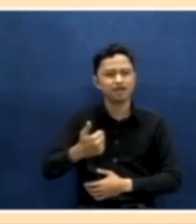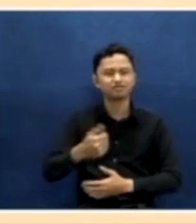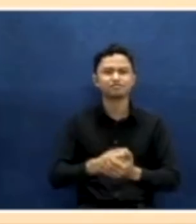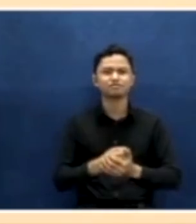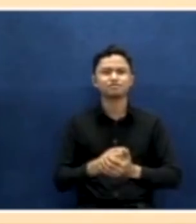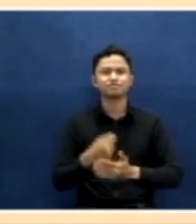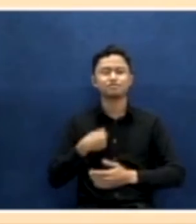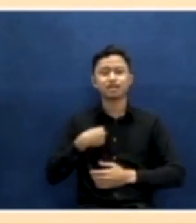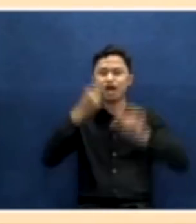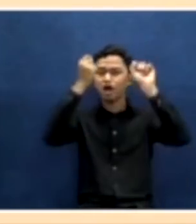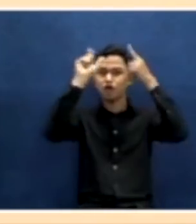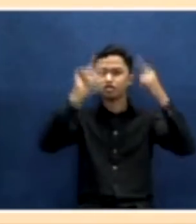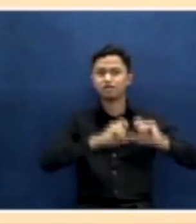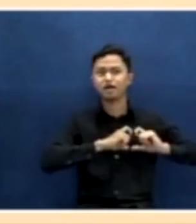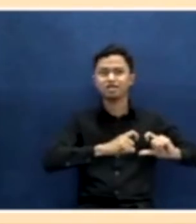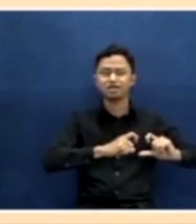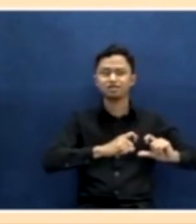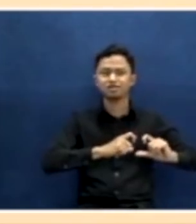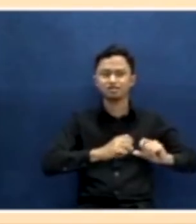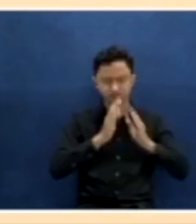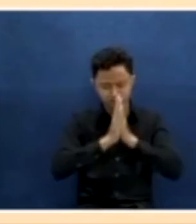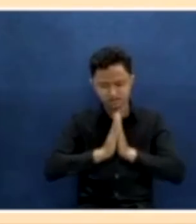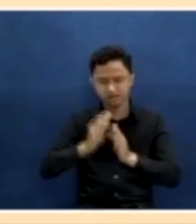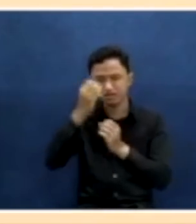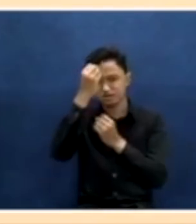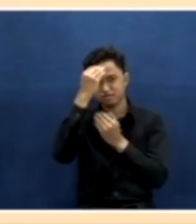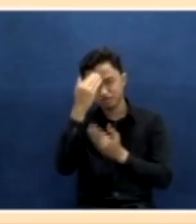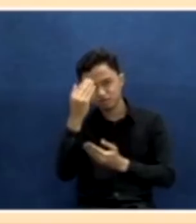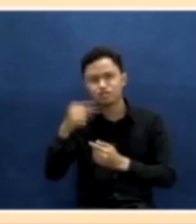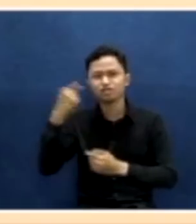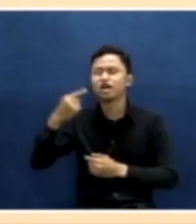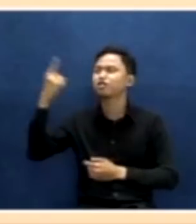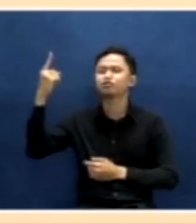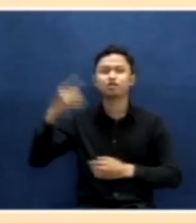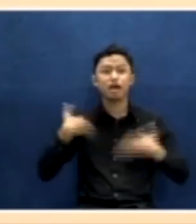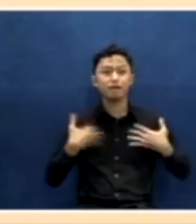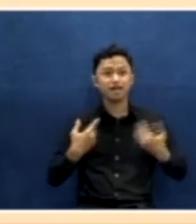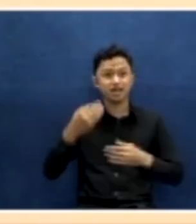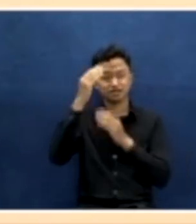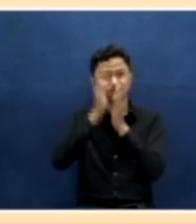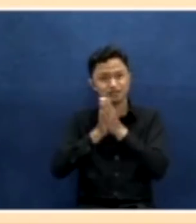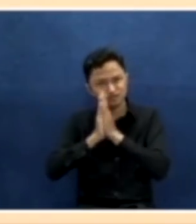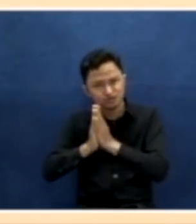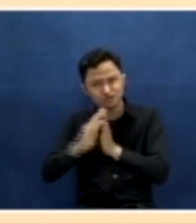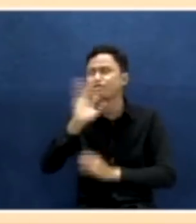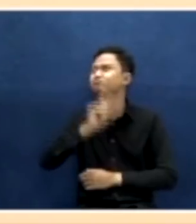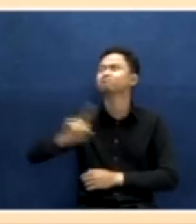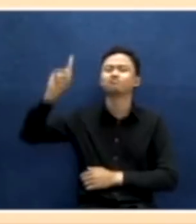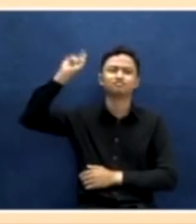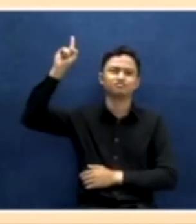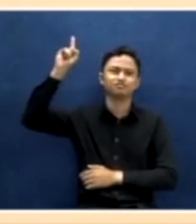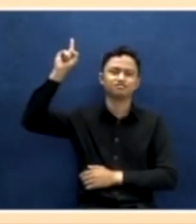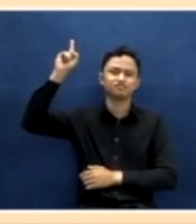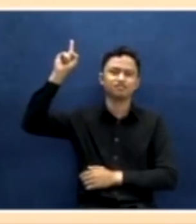kehilangan konsep hati untuk bersyukur kepada Allah bukan bahagia yang menjadikan kita bersyukur tetapi Bersyukurlah